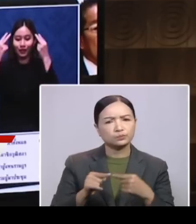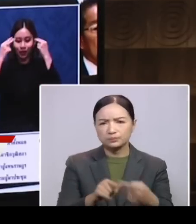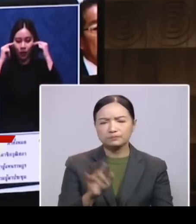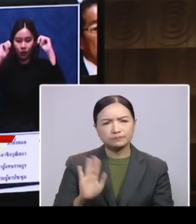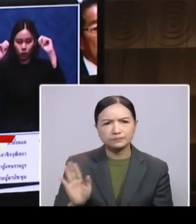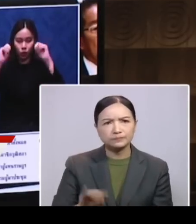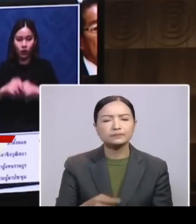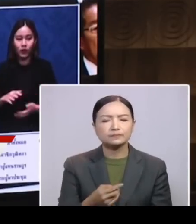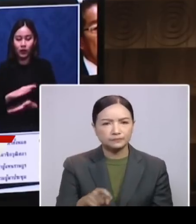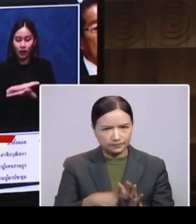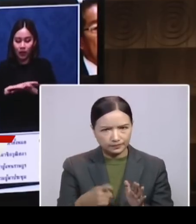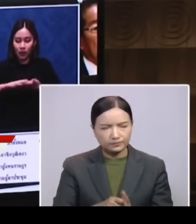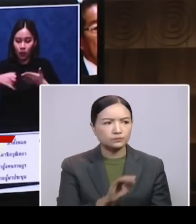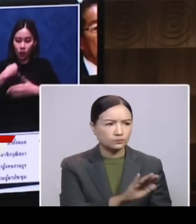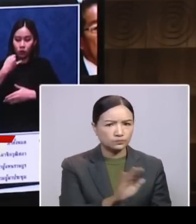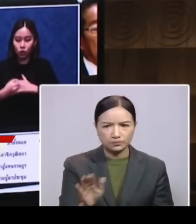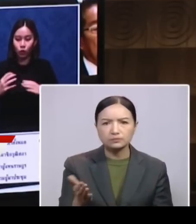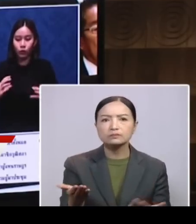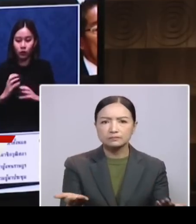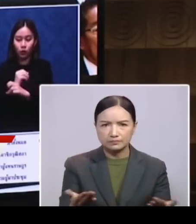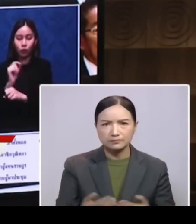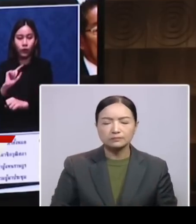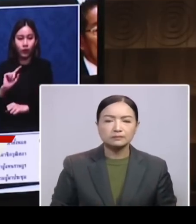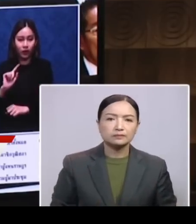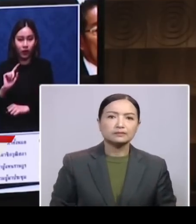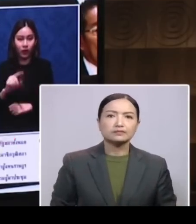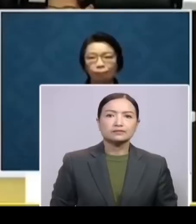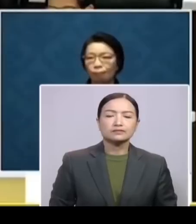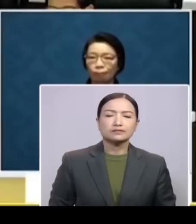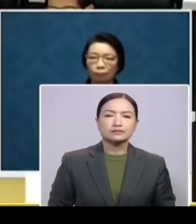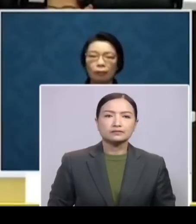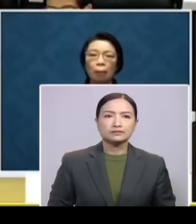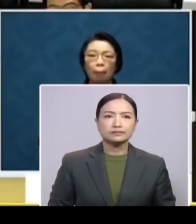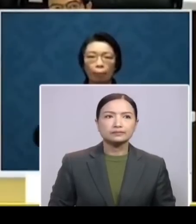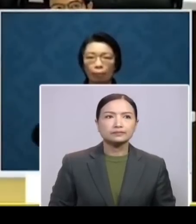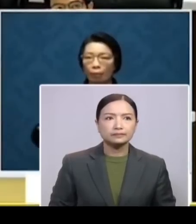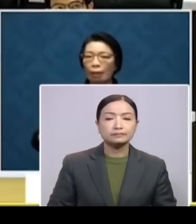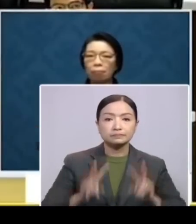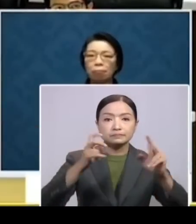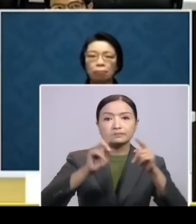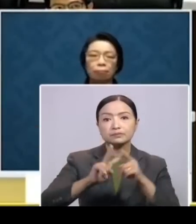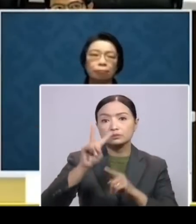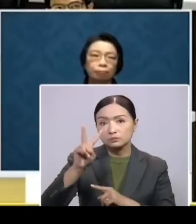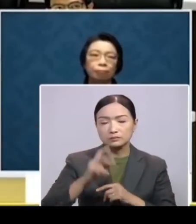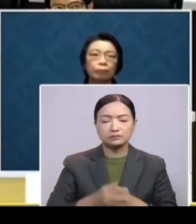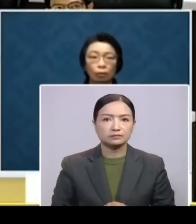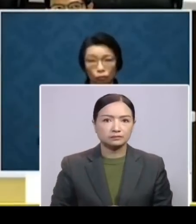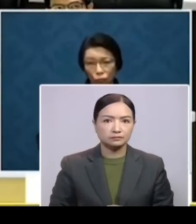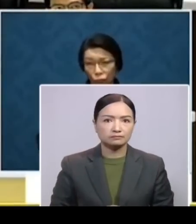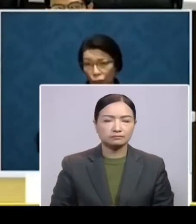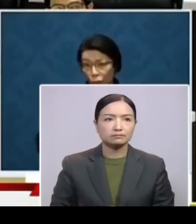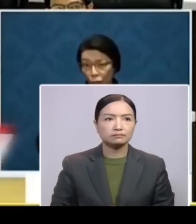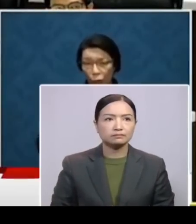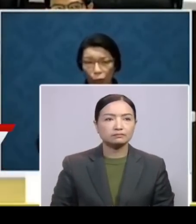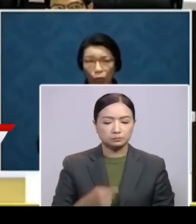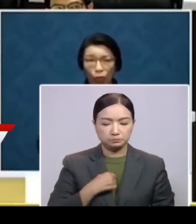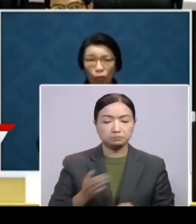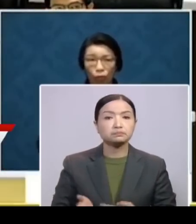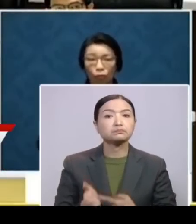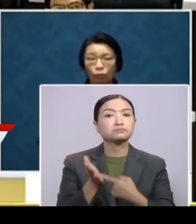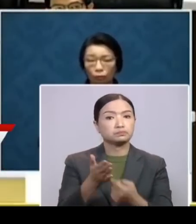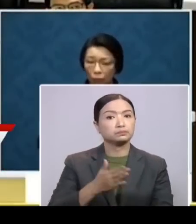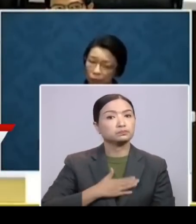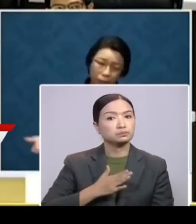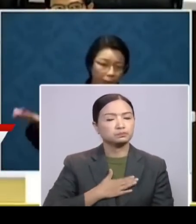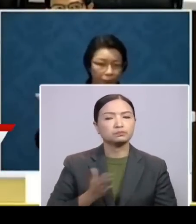ค่ะไปฟังเหตุผลของแต่ละฝ่ายกันเลยค่ะในคราวนี้เ นี่ยสมาชิกประเด็นที่2ครับการยื่นของกระผมนะครับ